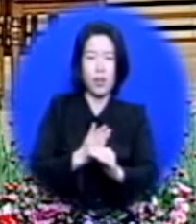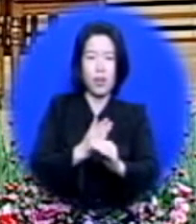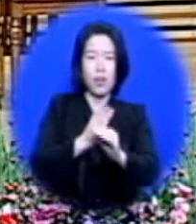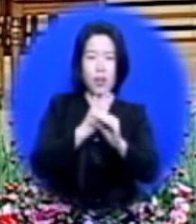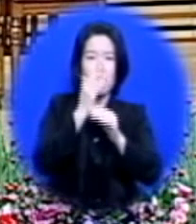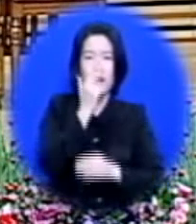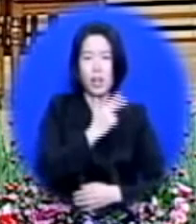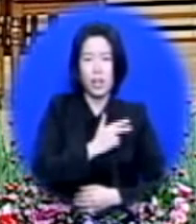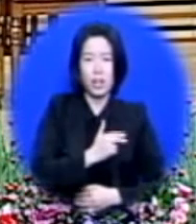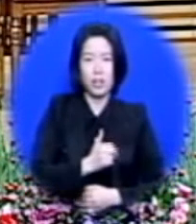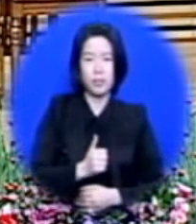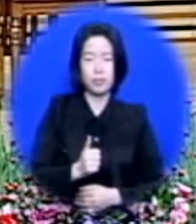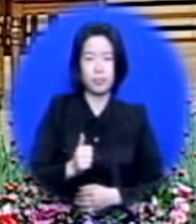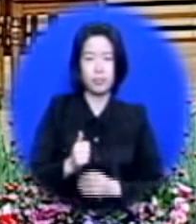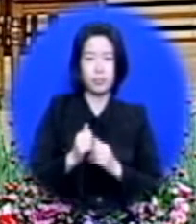어